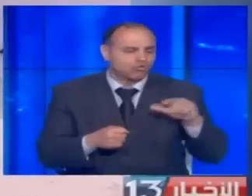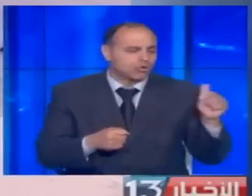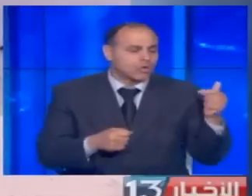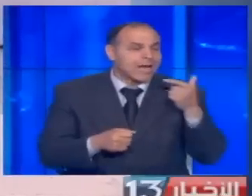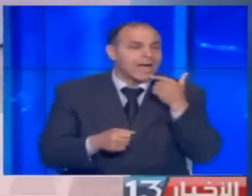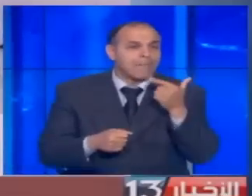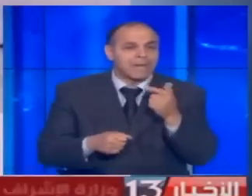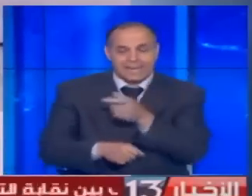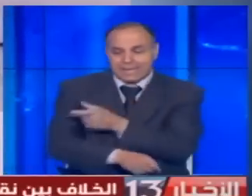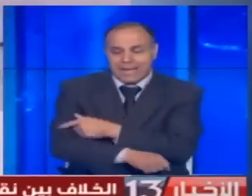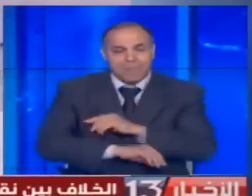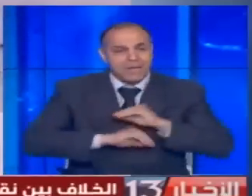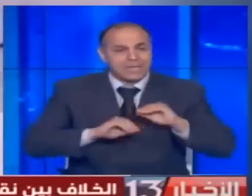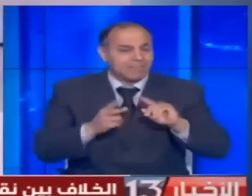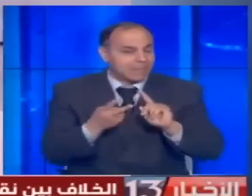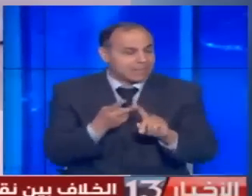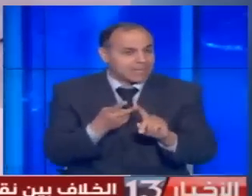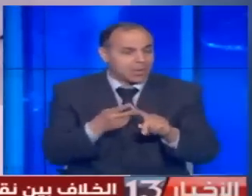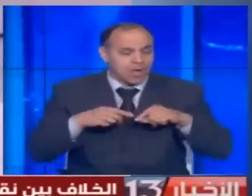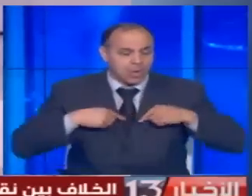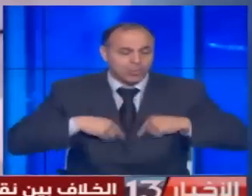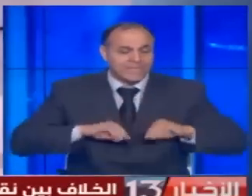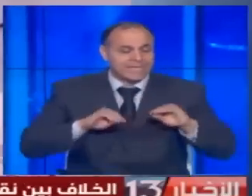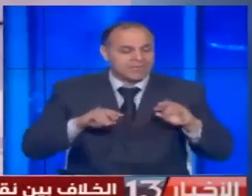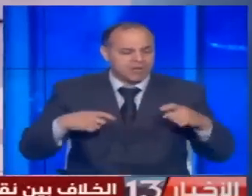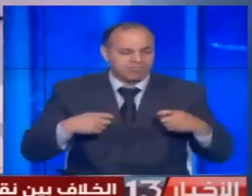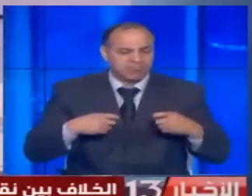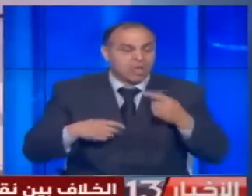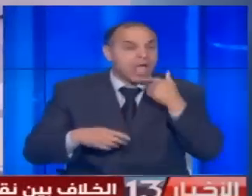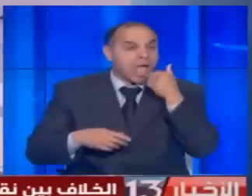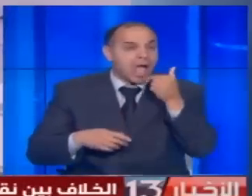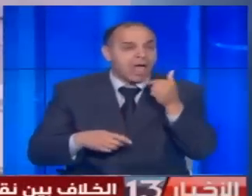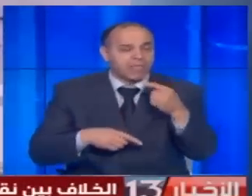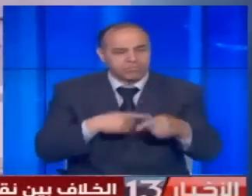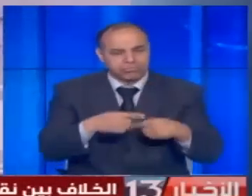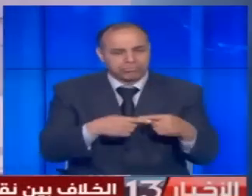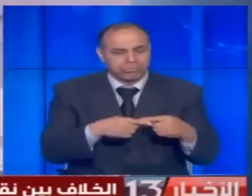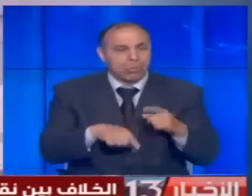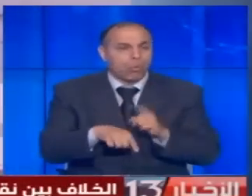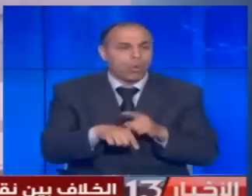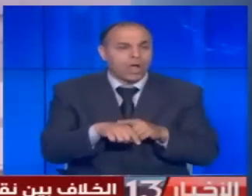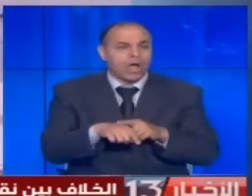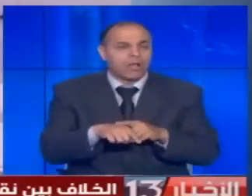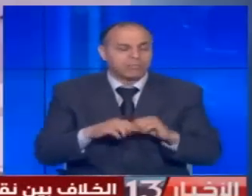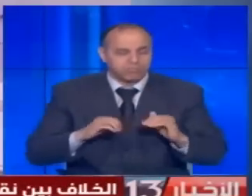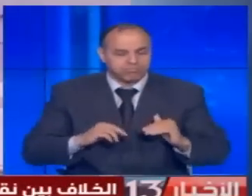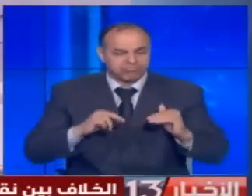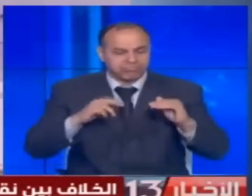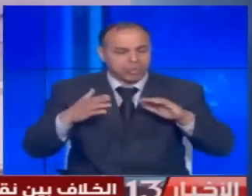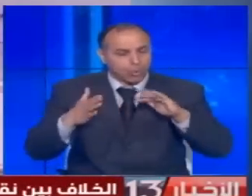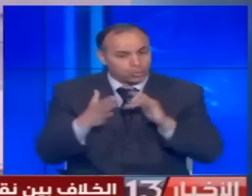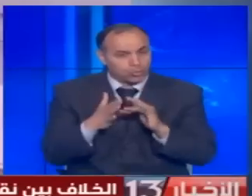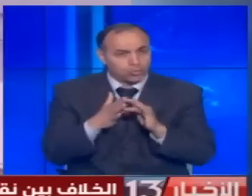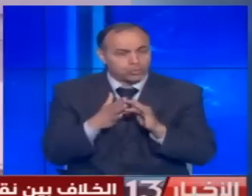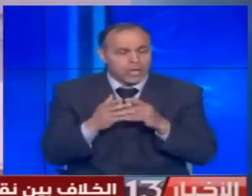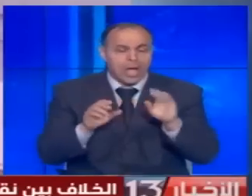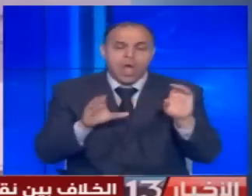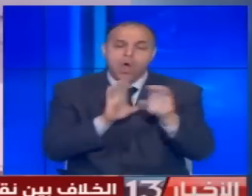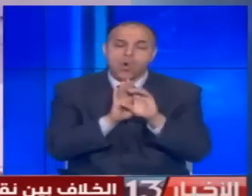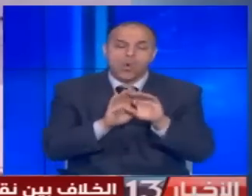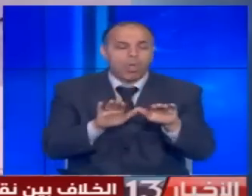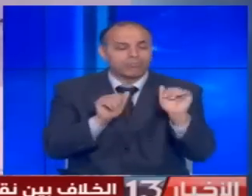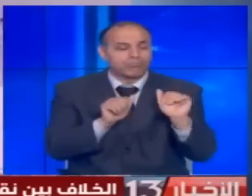نقابه التعليم الثانوي ووزاره التربيه ازمه وصلت الى مرحله من التصعيد تهدد بتعليق الدروس